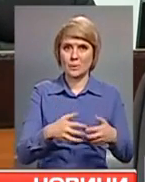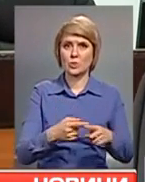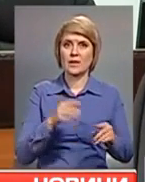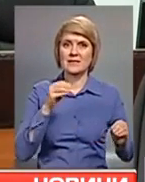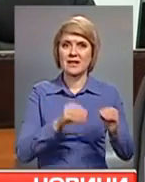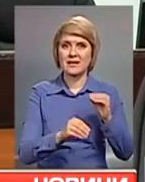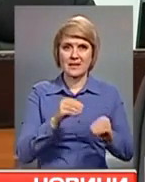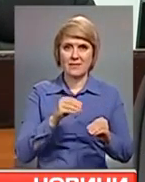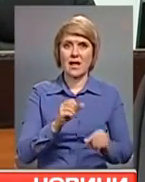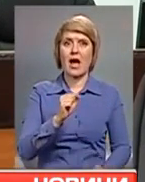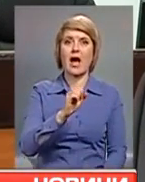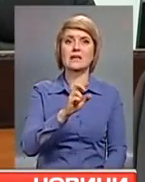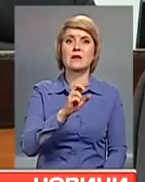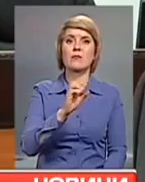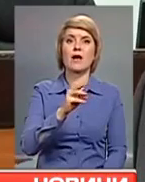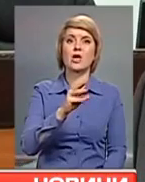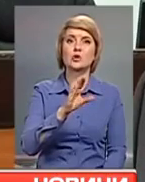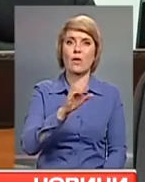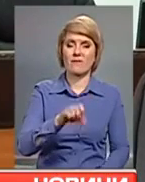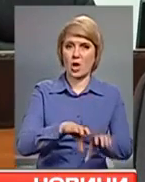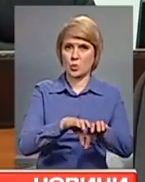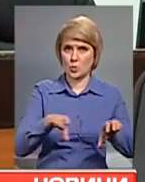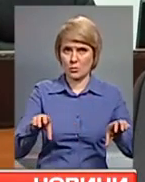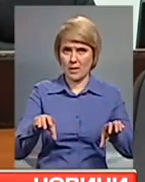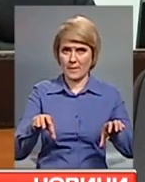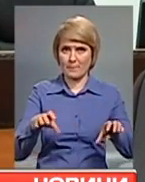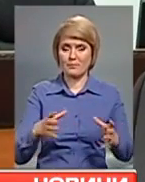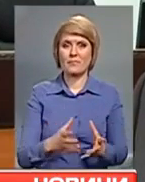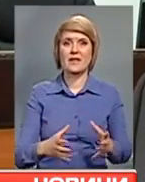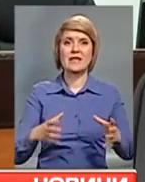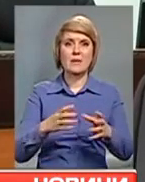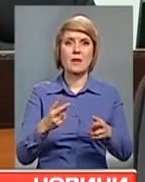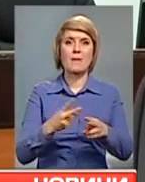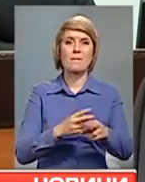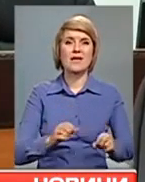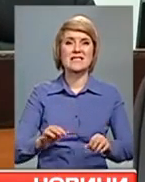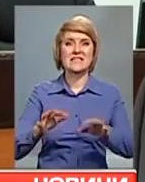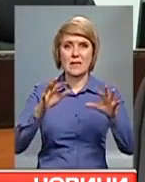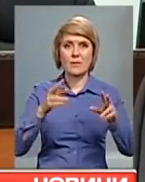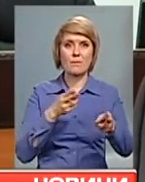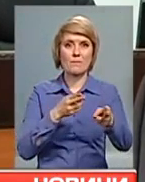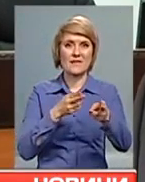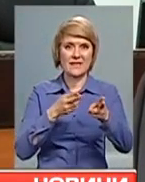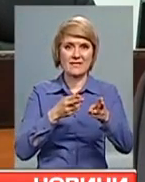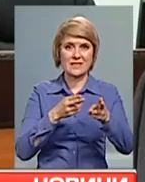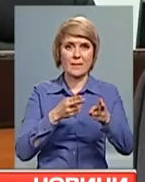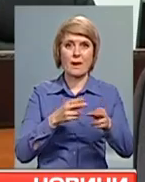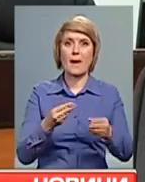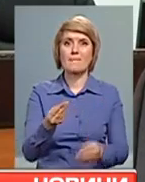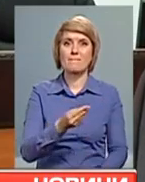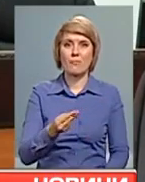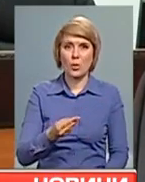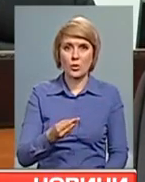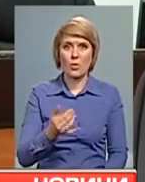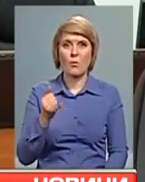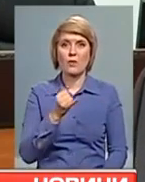складався з азбестової труби та ємності з бездимним мисливським порохом та речовиною метальної дії.